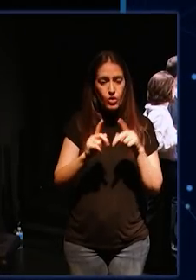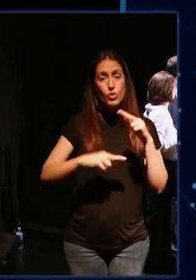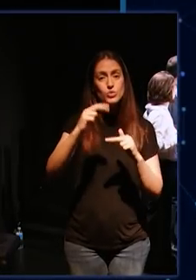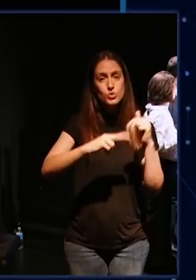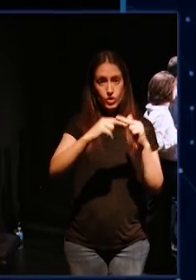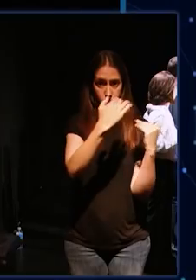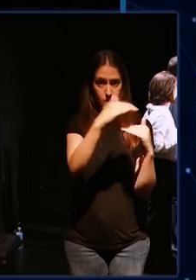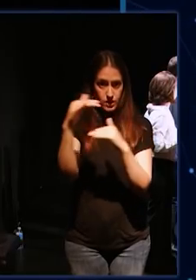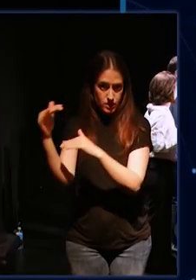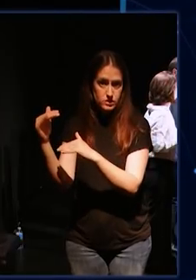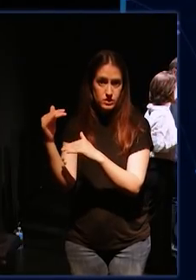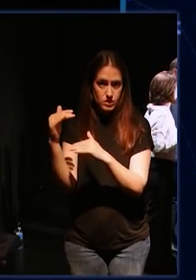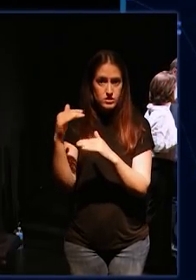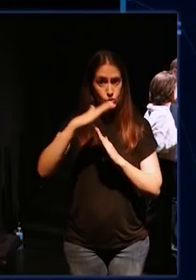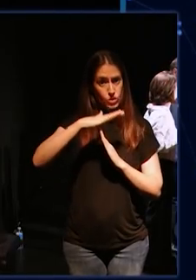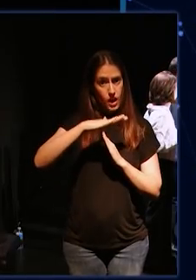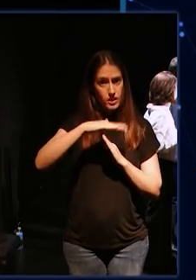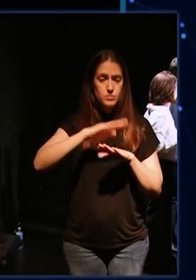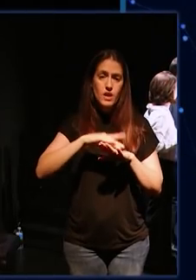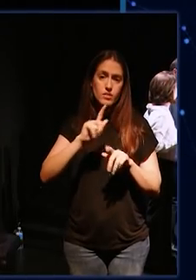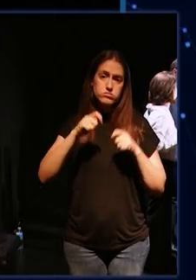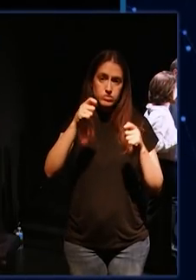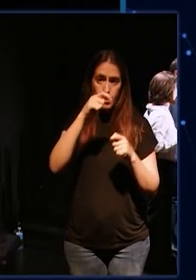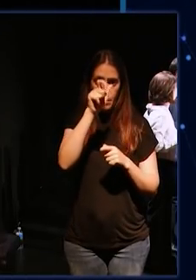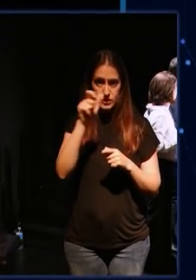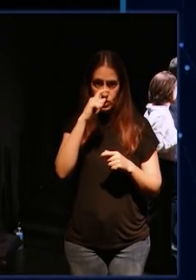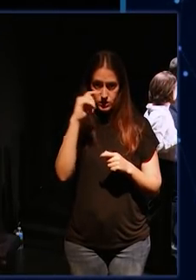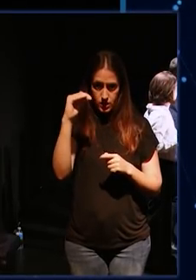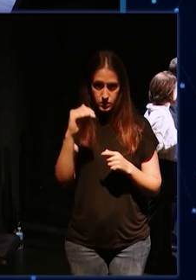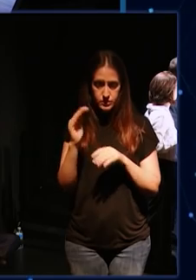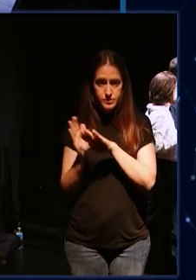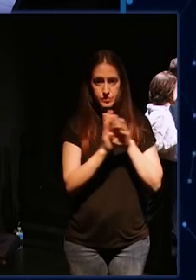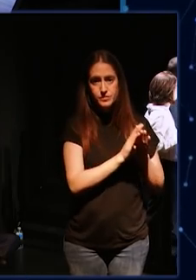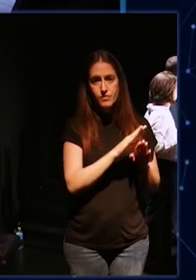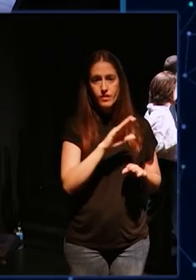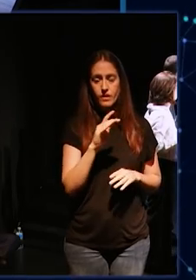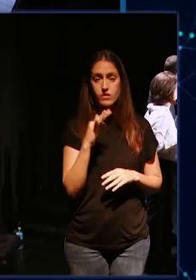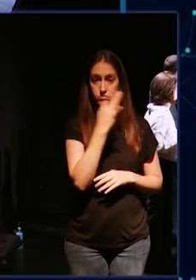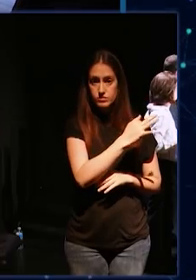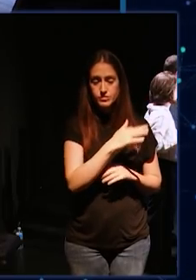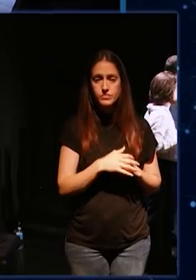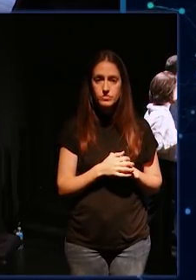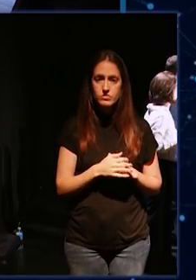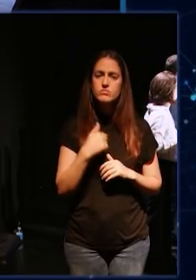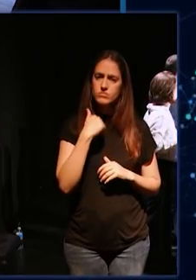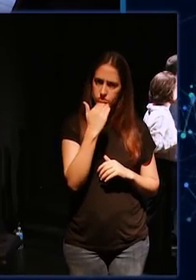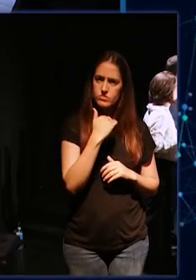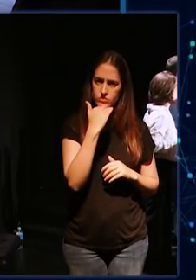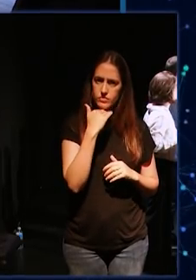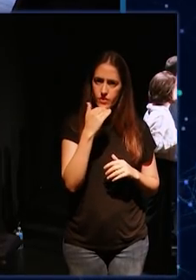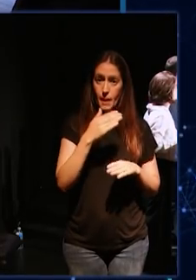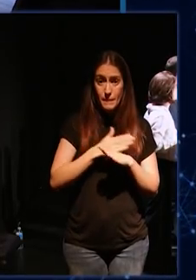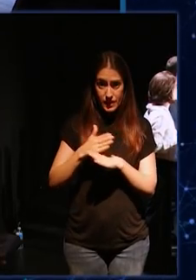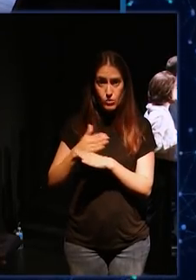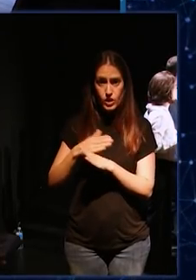habitatges tutelats per persones grans. Laia? Sí, bé, jo celebro que la majoria dels partits polítics portin en el